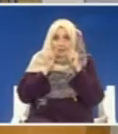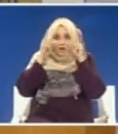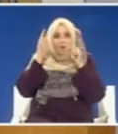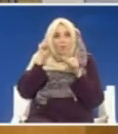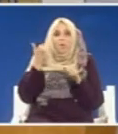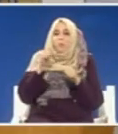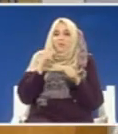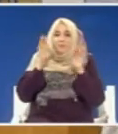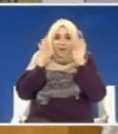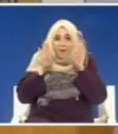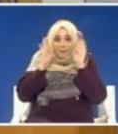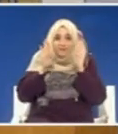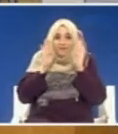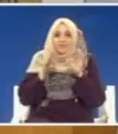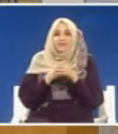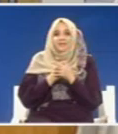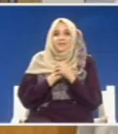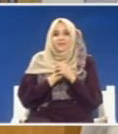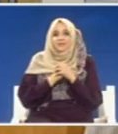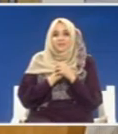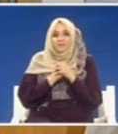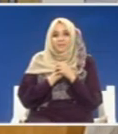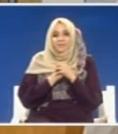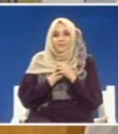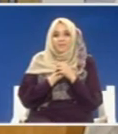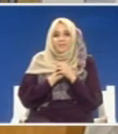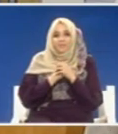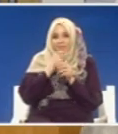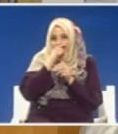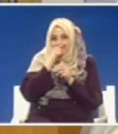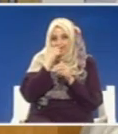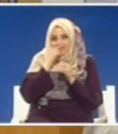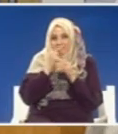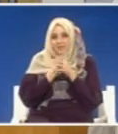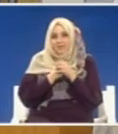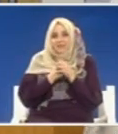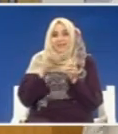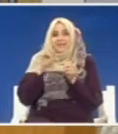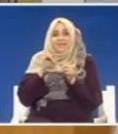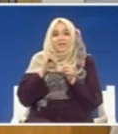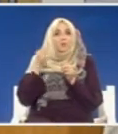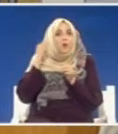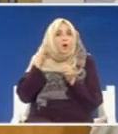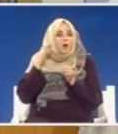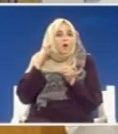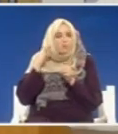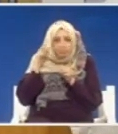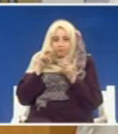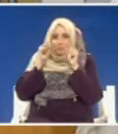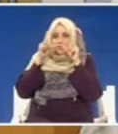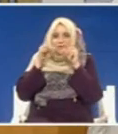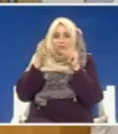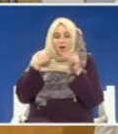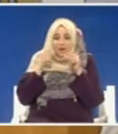أتمتع بركعات بسجدات لله تعالى؟ ومن أسمعك كلماتي، من أسمعك هذه الكلمات، ومن